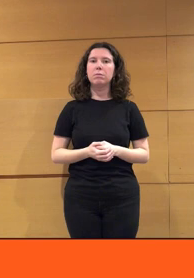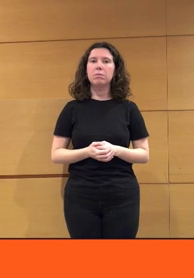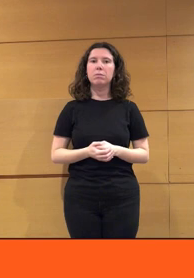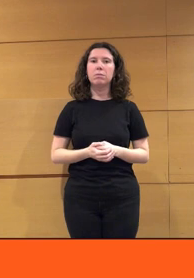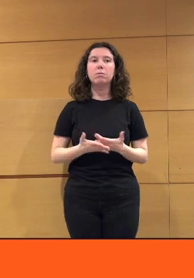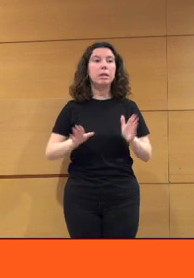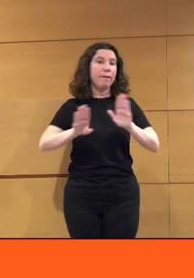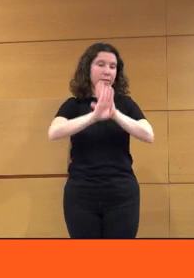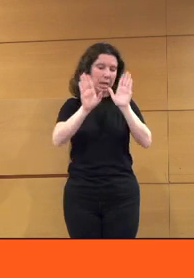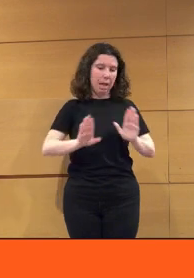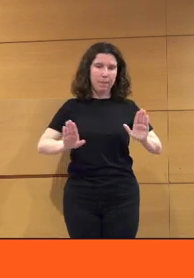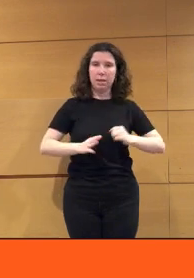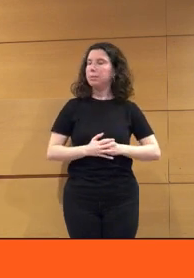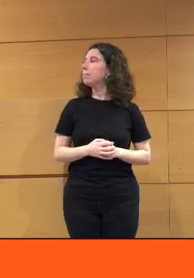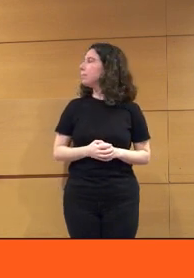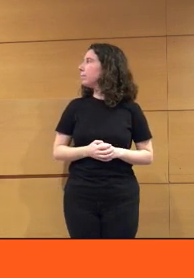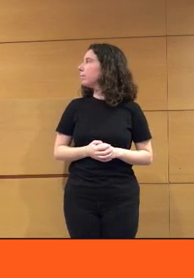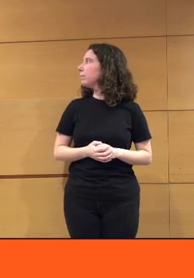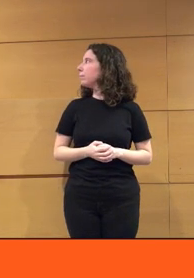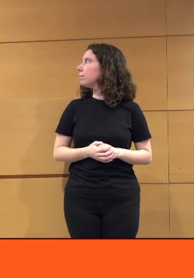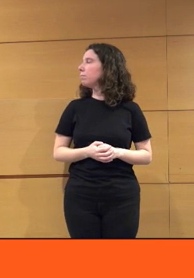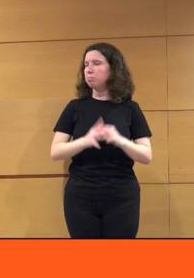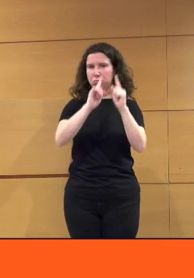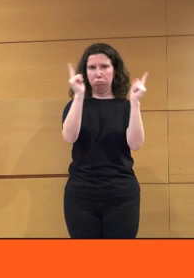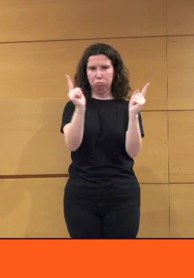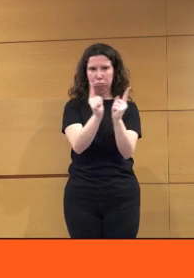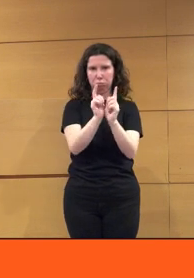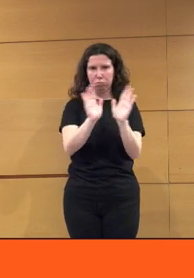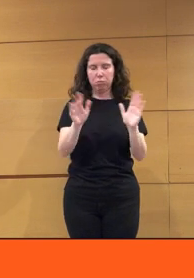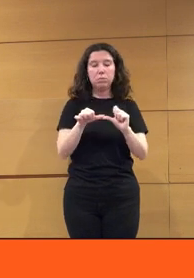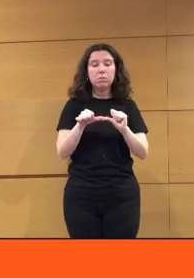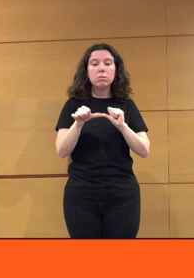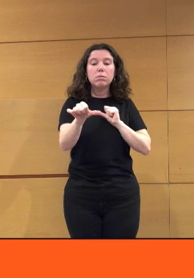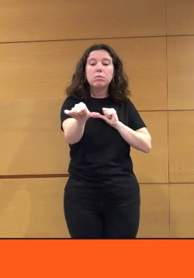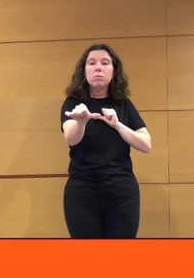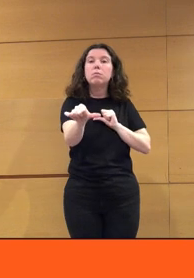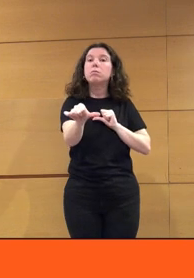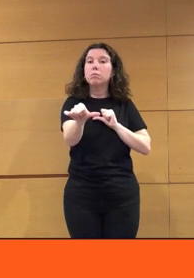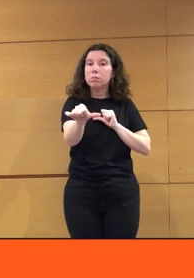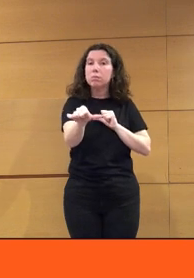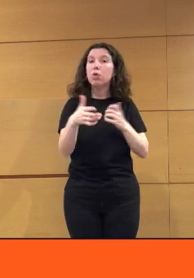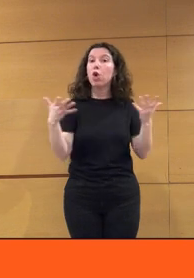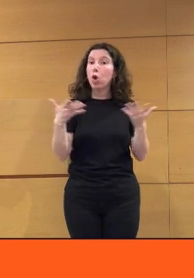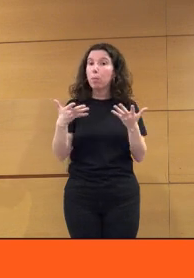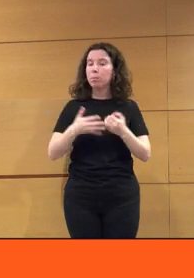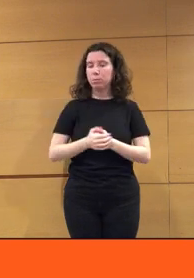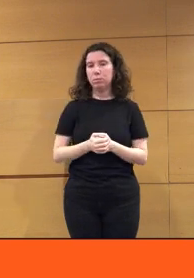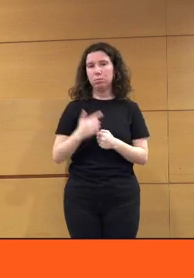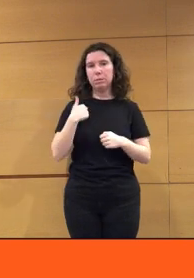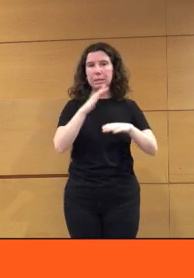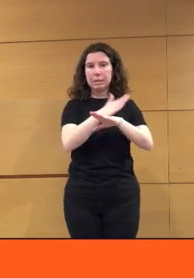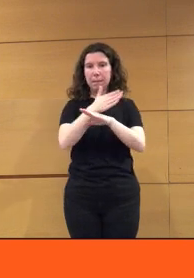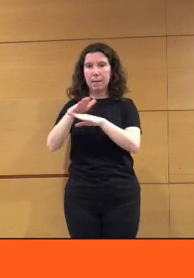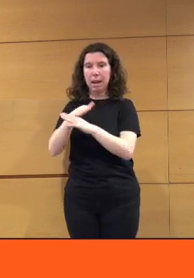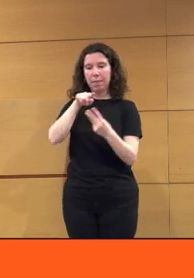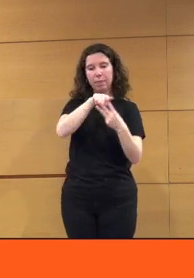I finalment, i molt breument, cap a on anem? Doncs ho hem dividit com en tres parts,